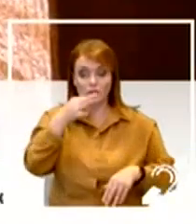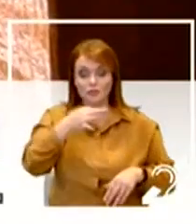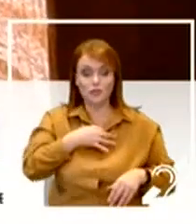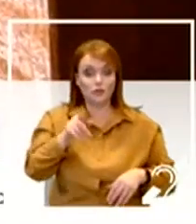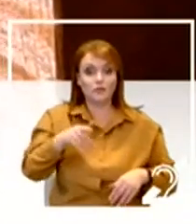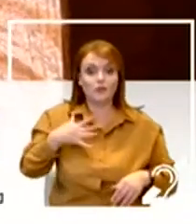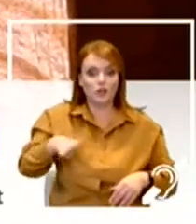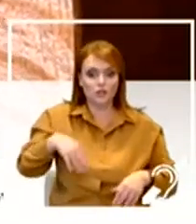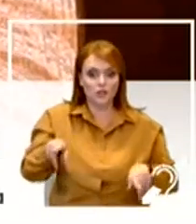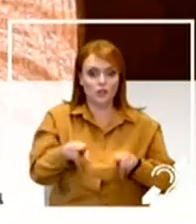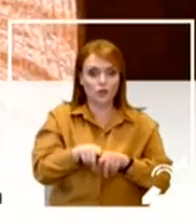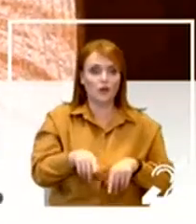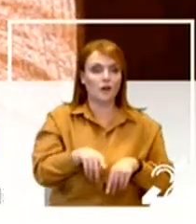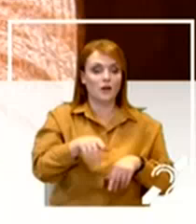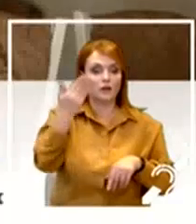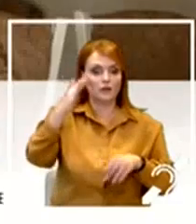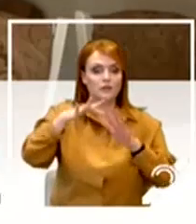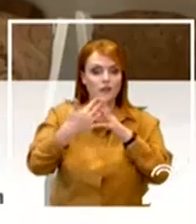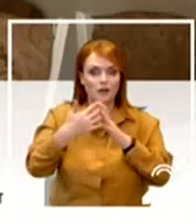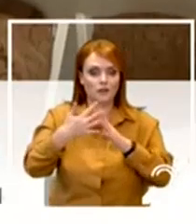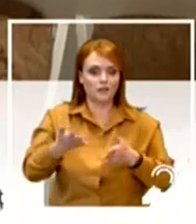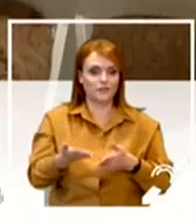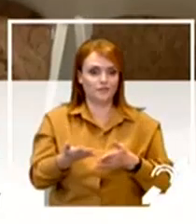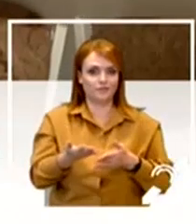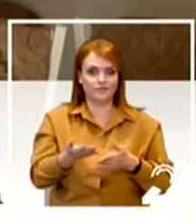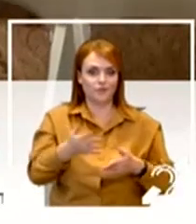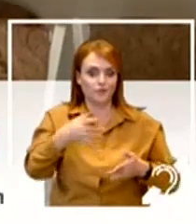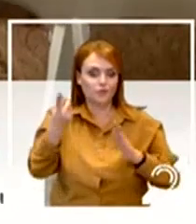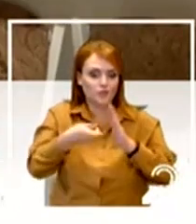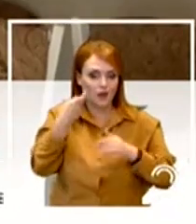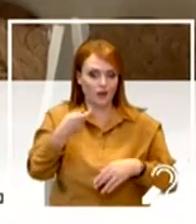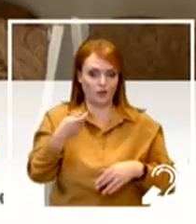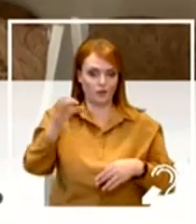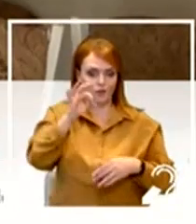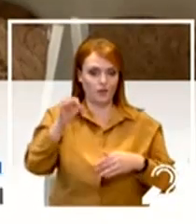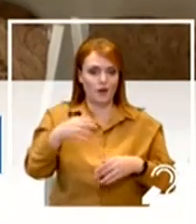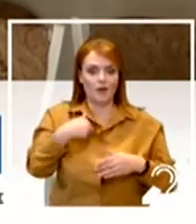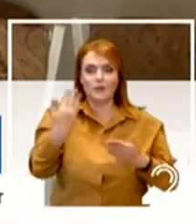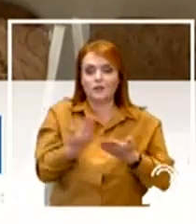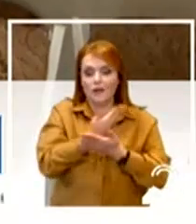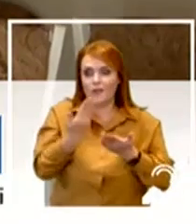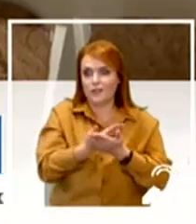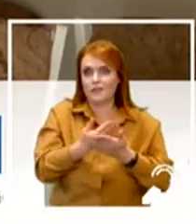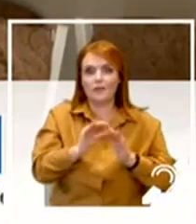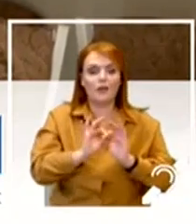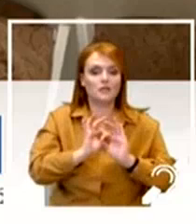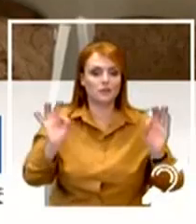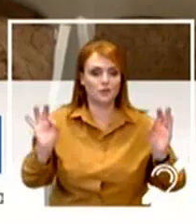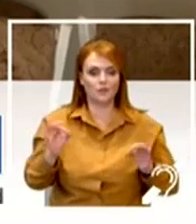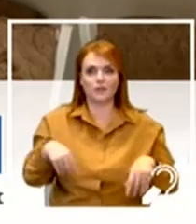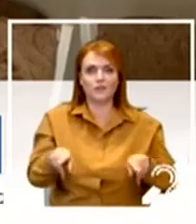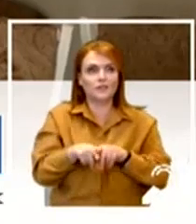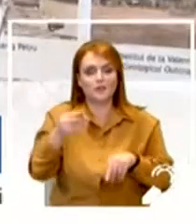mai încrezători că satul are viitor. O veste minunată, o veste de necrezut. Nici nu ne-am echipuit că noi putem să